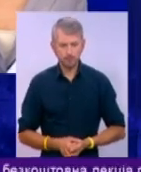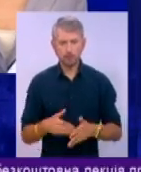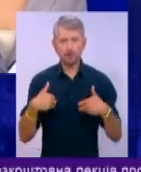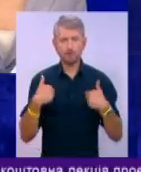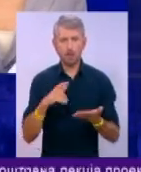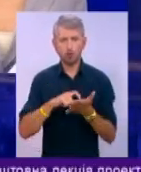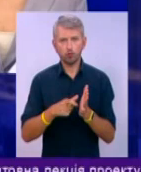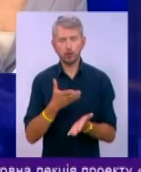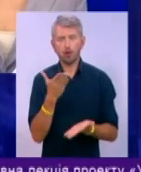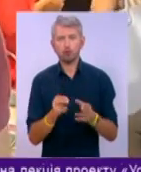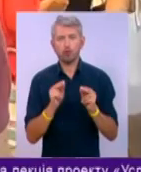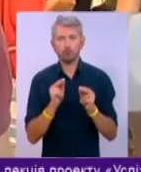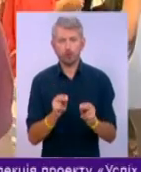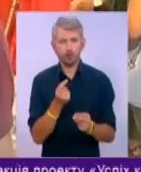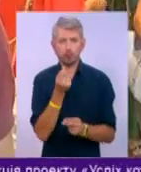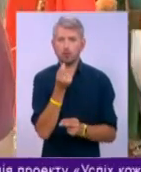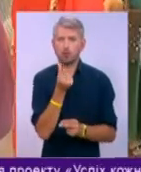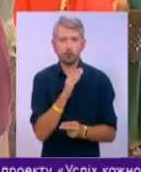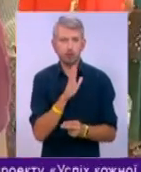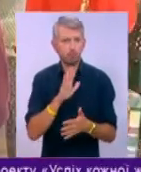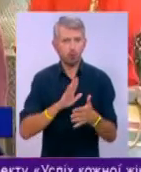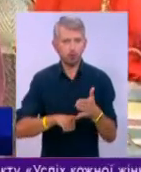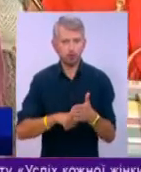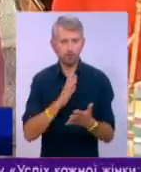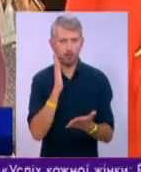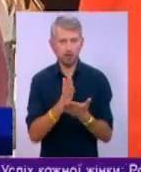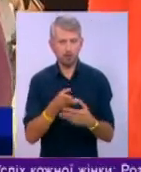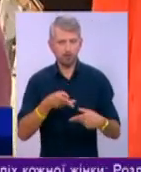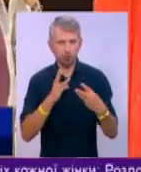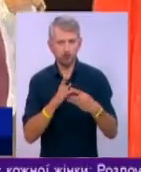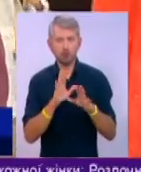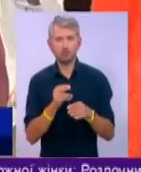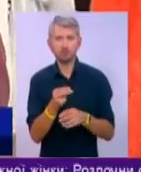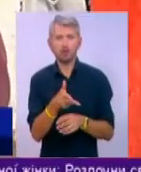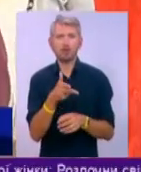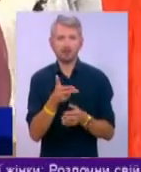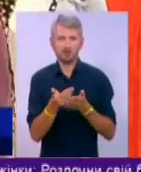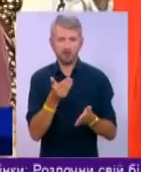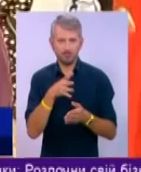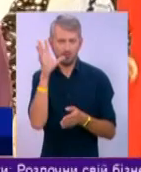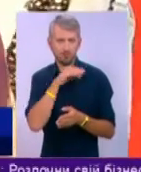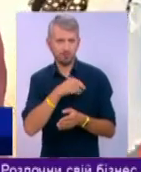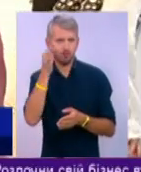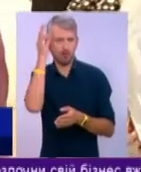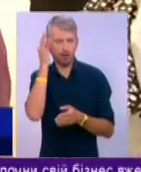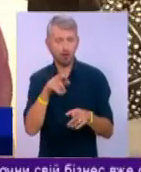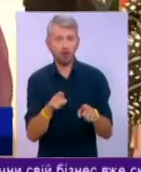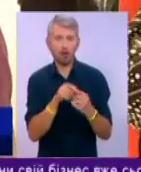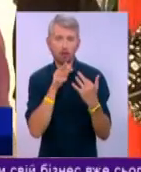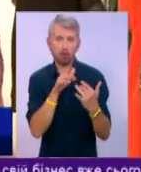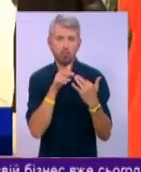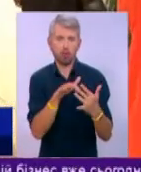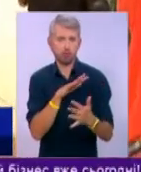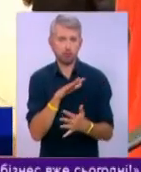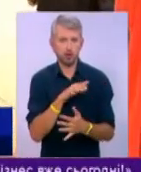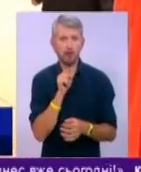Вітаю, студія. Якщо чесно, ледь не пропустив пряме включення, тільки за 3 хвилини згадав, що воно повинно бути. Настільки забалакали з Іваном Марчуком,